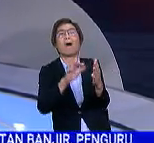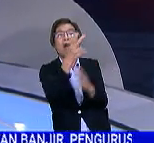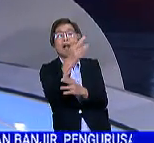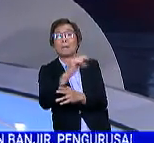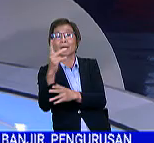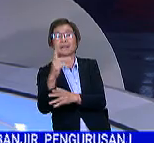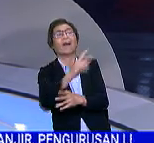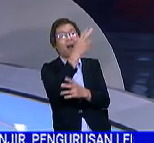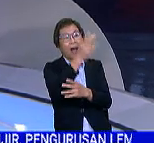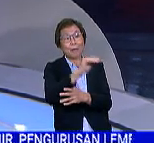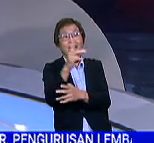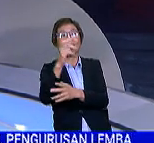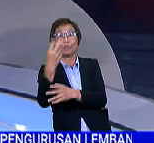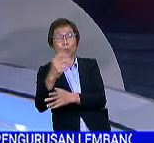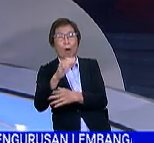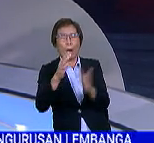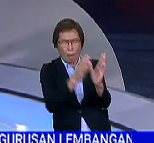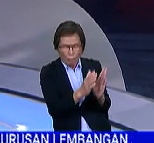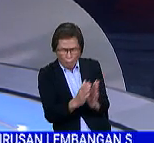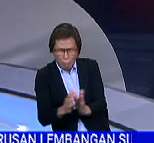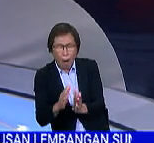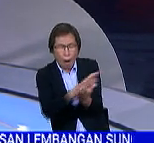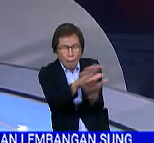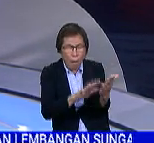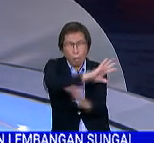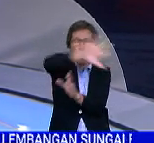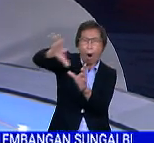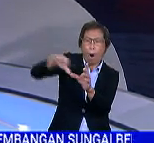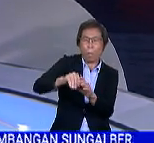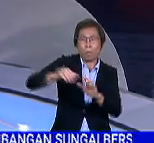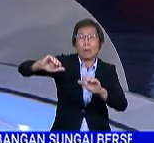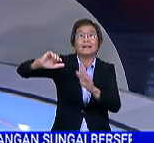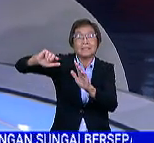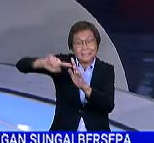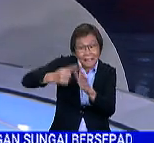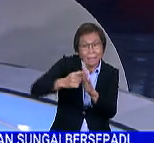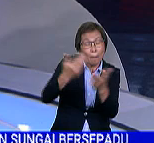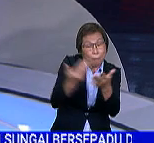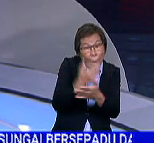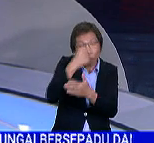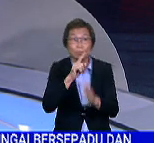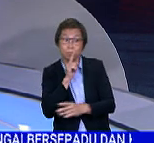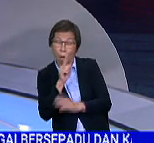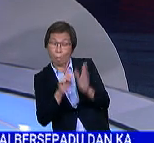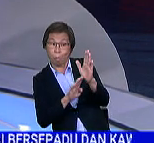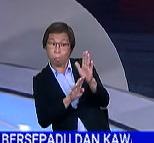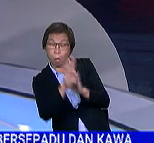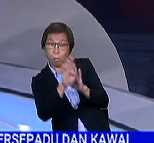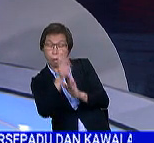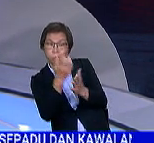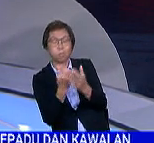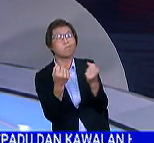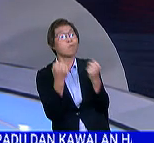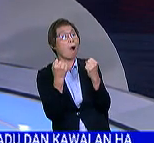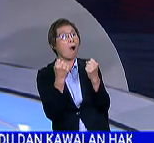pelan pembangunan menyeluruh yang akan memperkenal beberapa pembaharuan bagi memastikan pertumbuhan ekonomi yang mampan